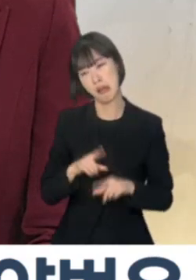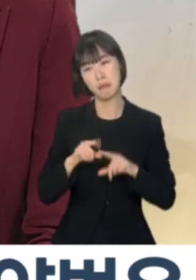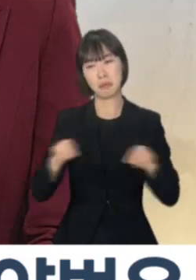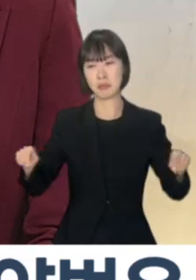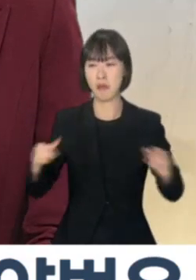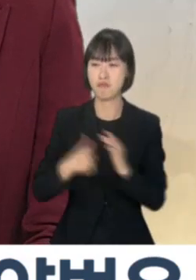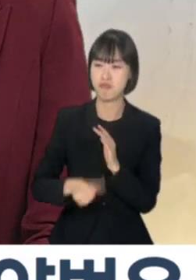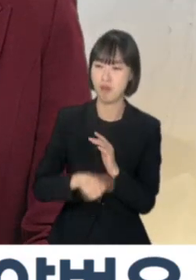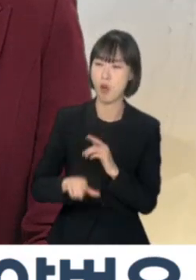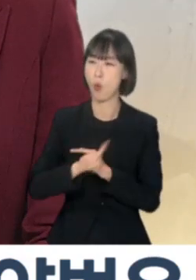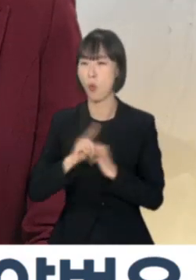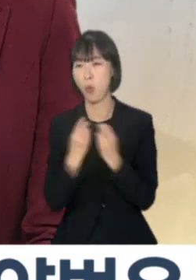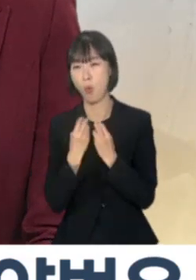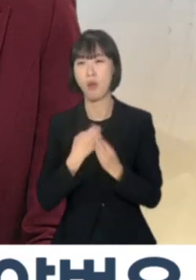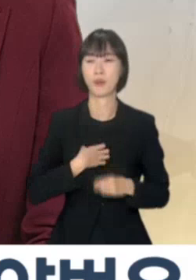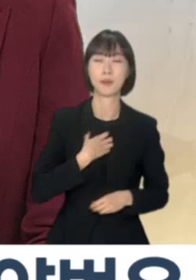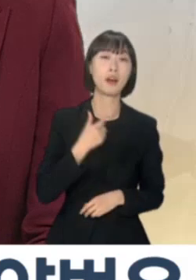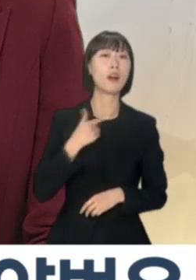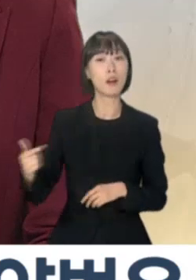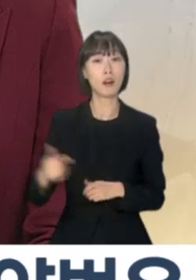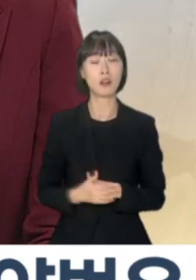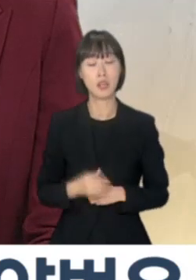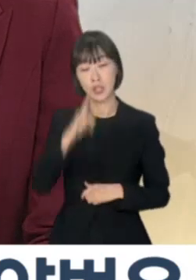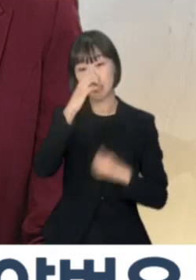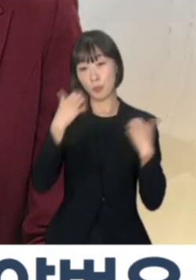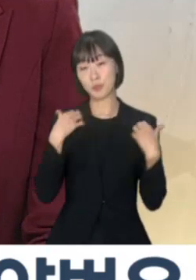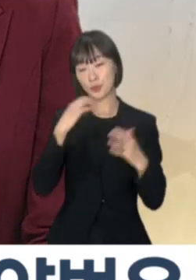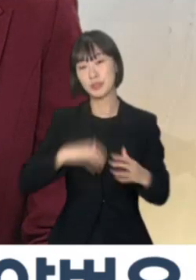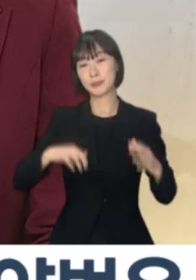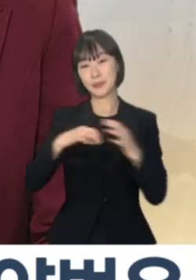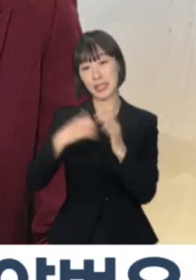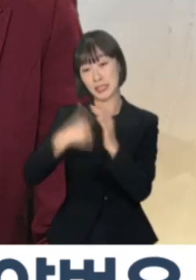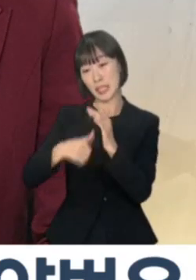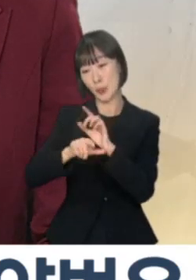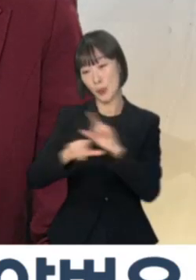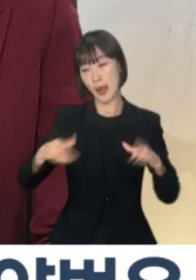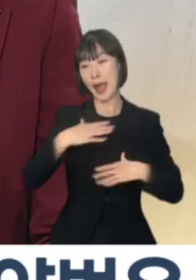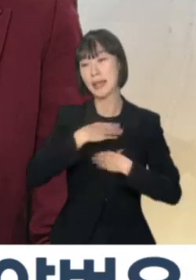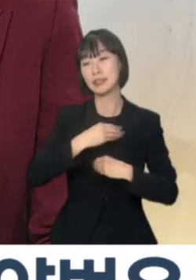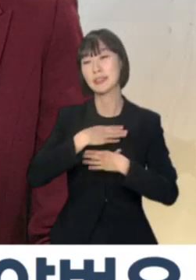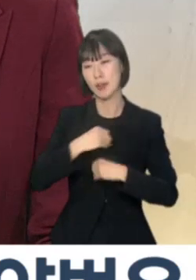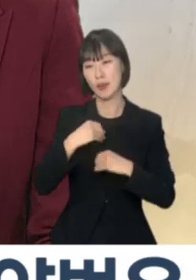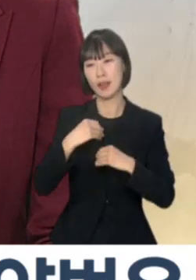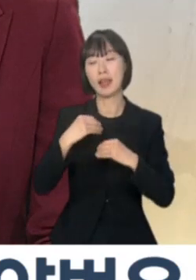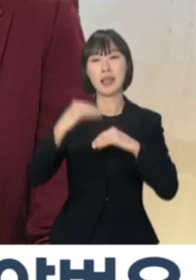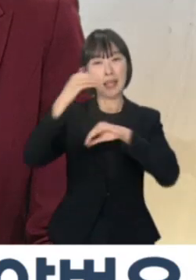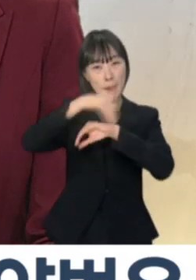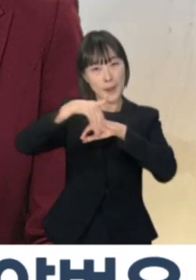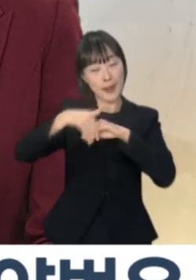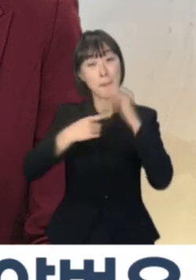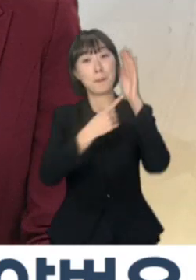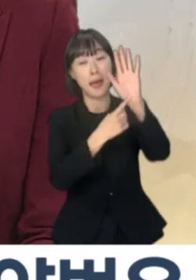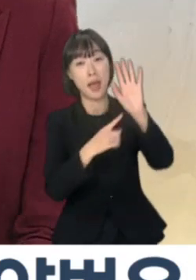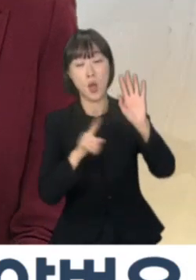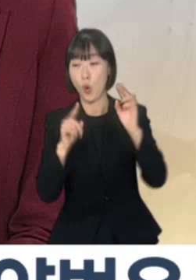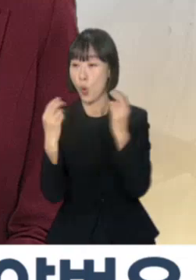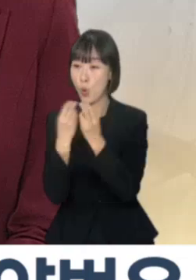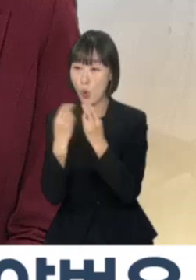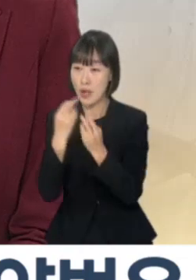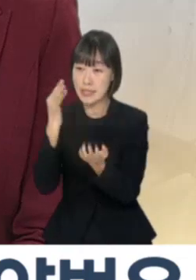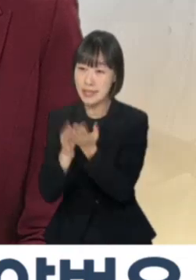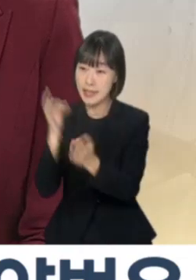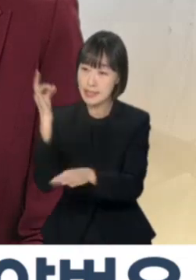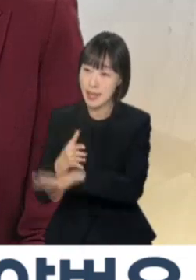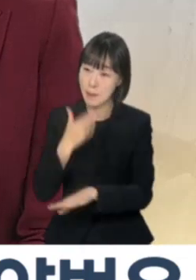물가까지 걱정이 큰데요. 정부가 김장재료 안정대책을 내놨는데 어떻게 하면 더 저렴하게 준비할 수 있을지